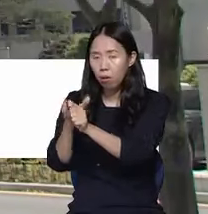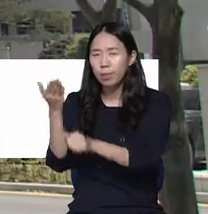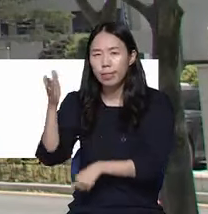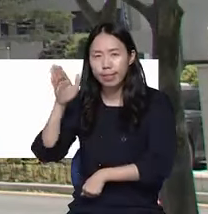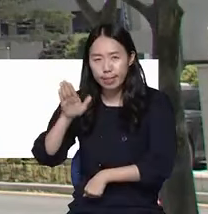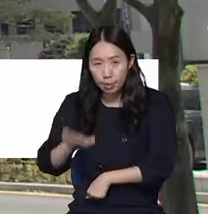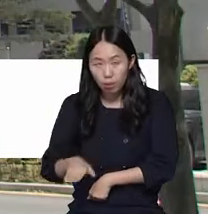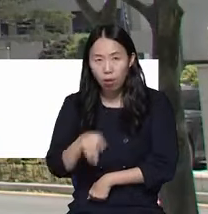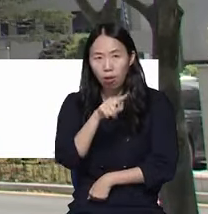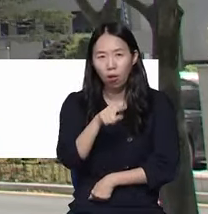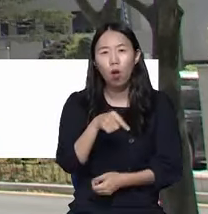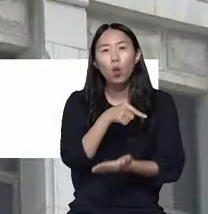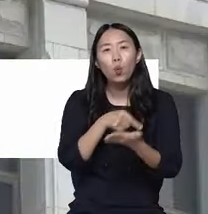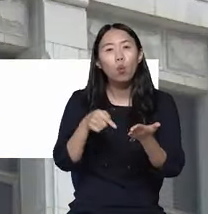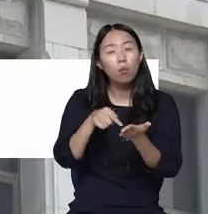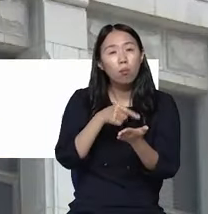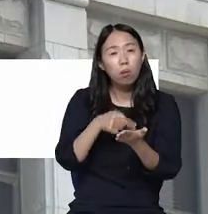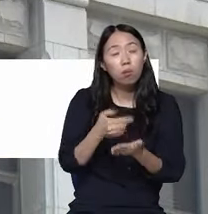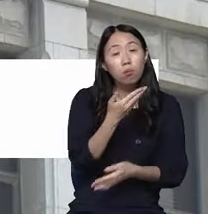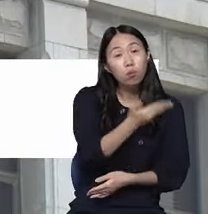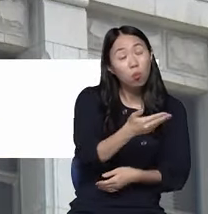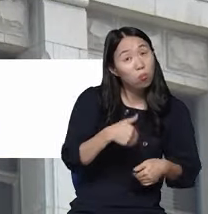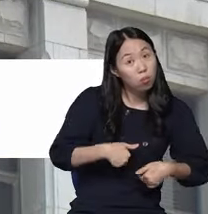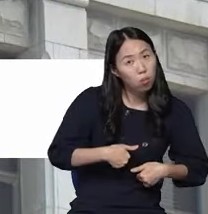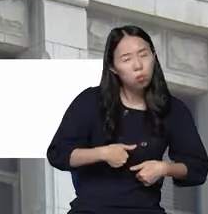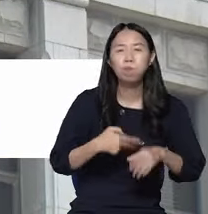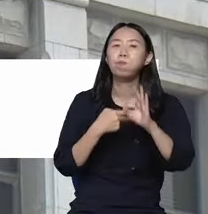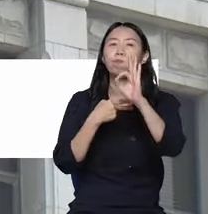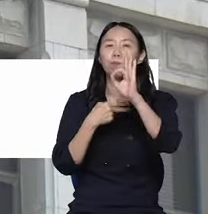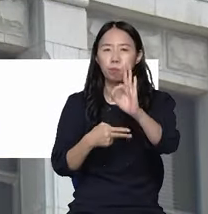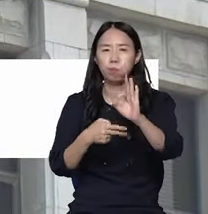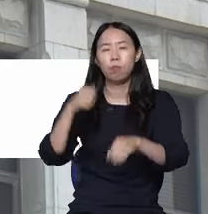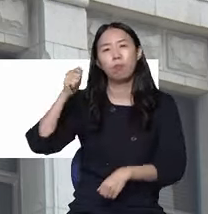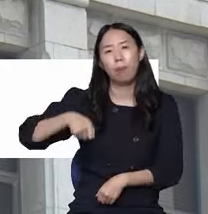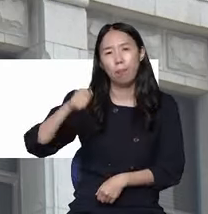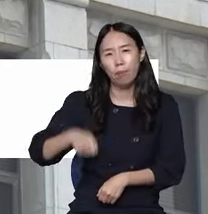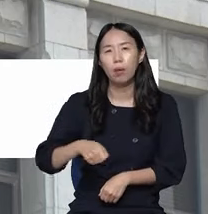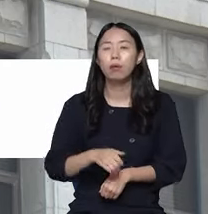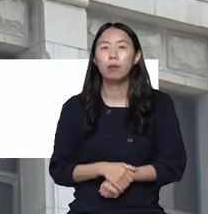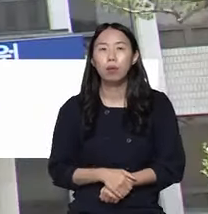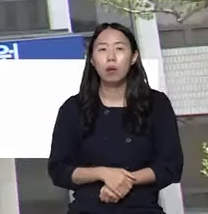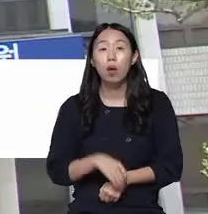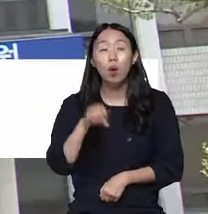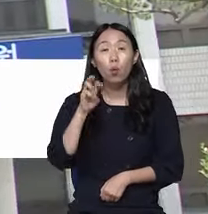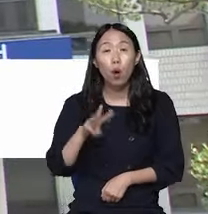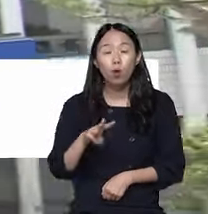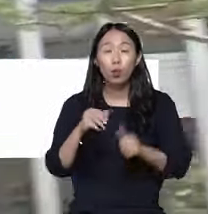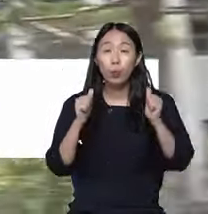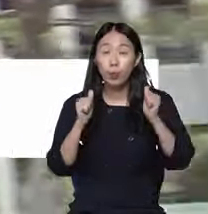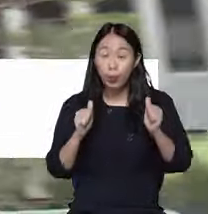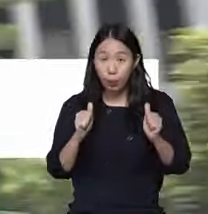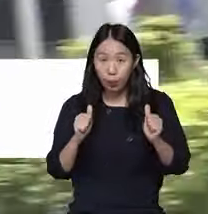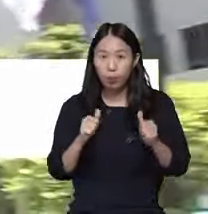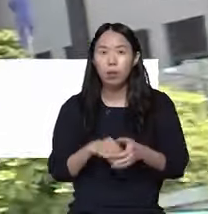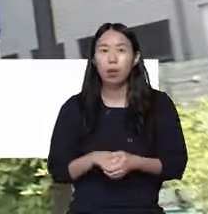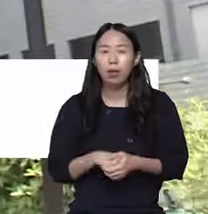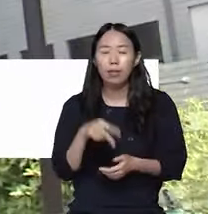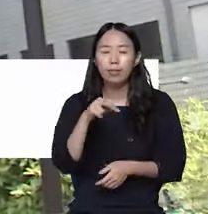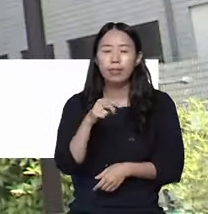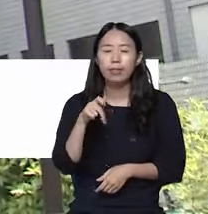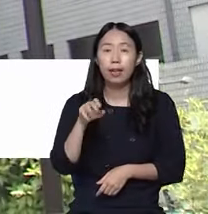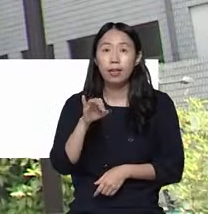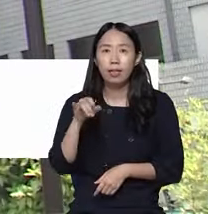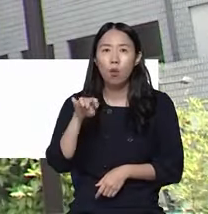사업주인 여수예술랜드에 손해배상 책임이 없다는 판결이 나왔습니다. 광주고법 제1민사부는